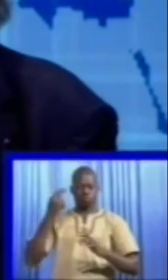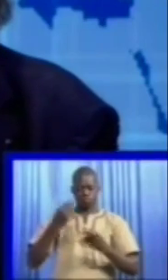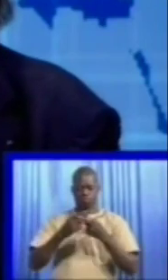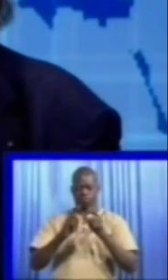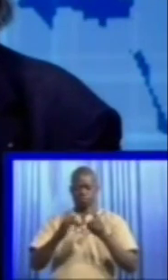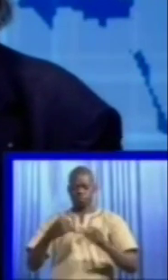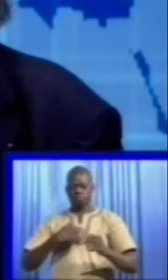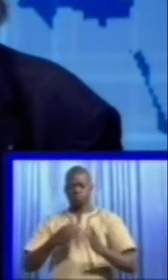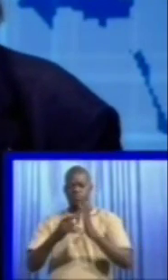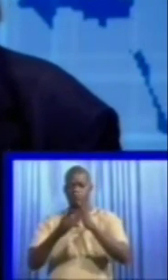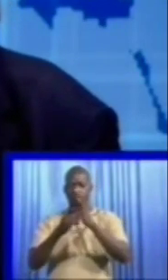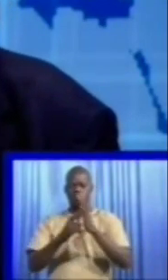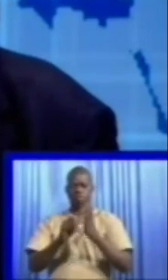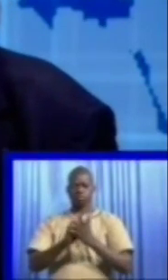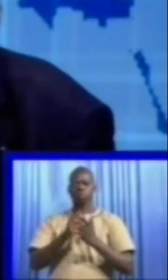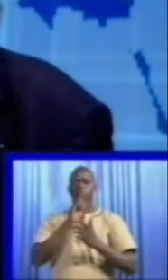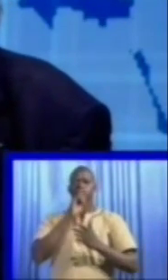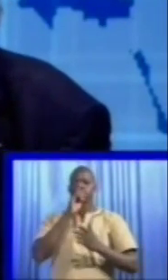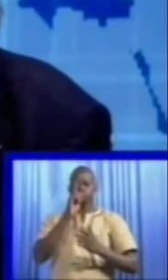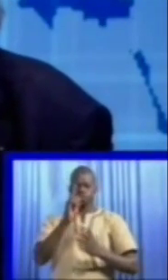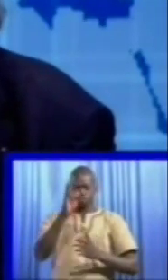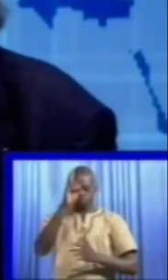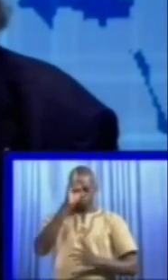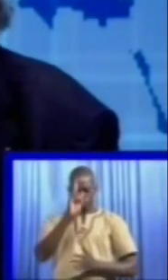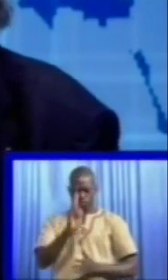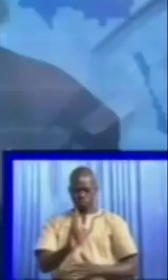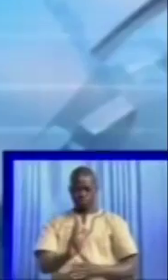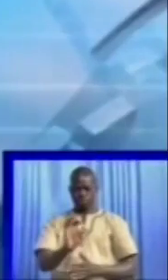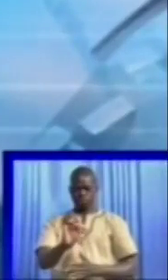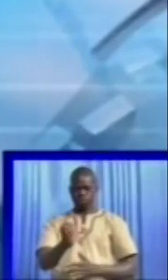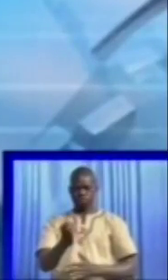exigence, c'est l'honnêteté.